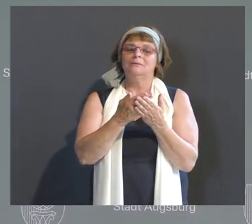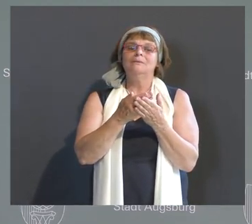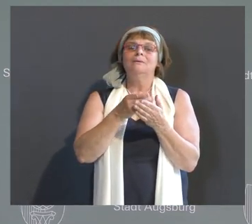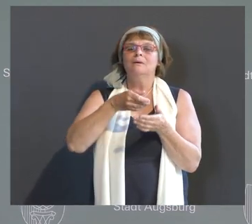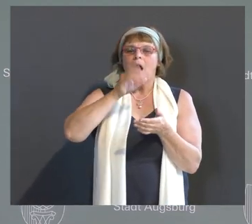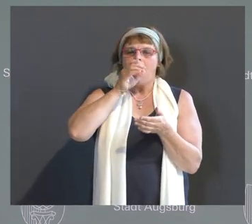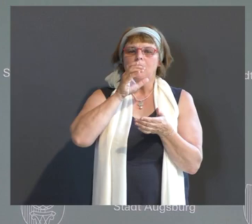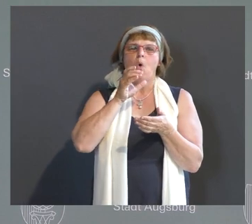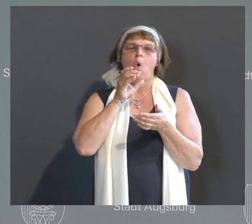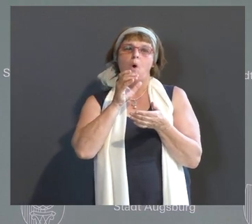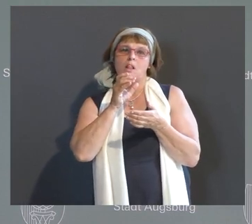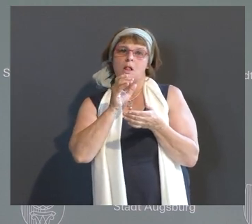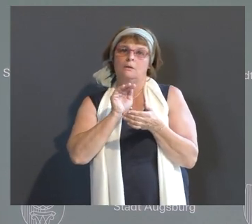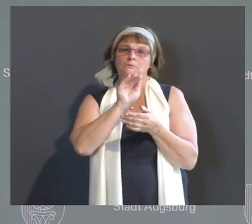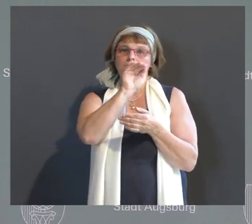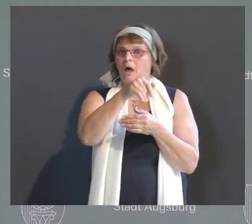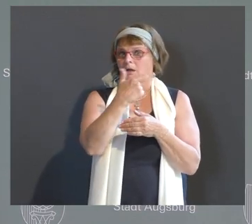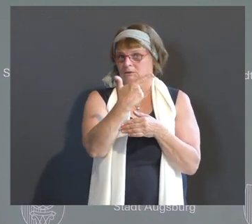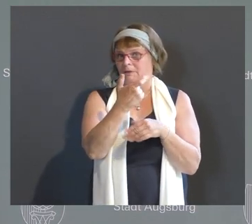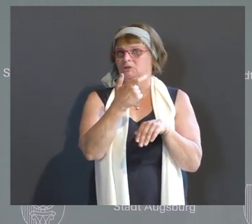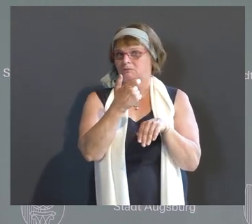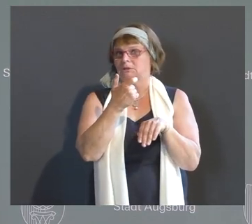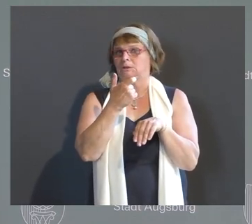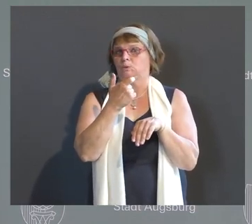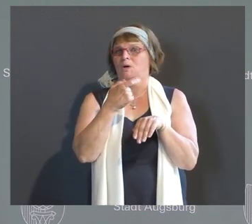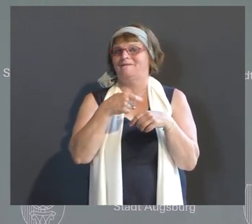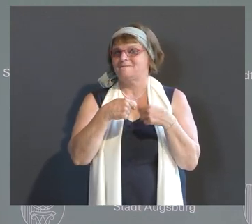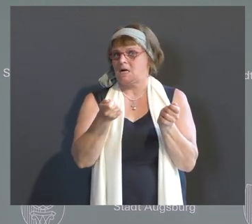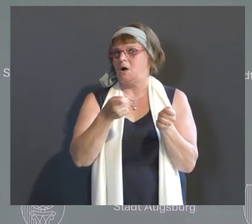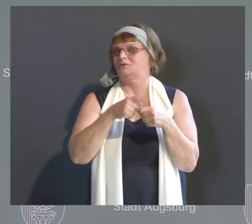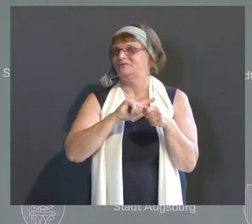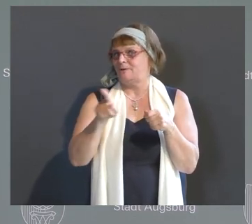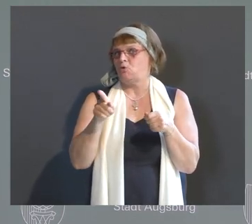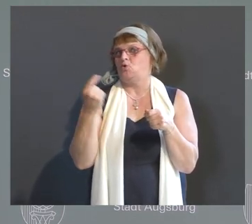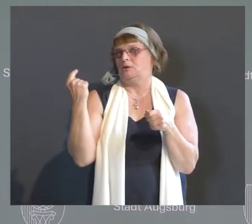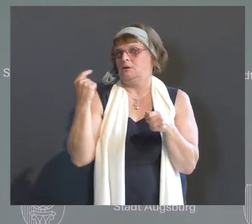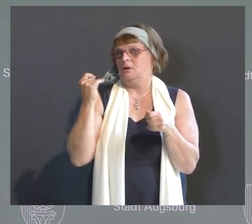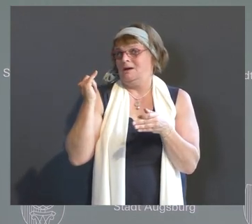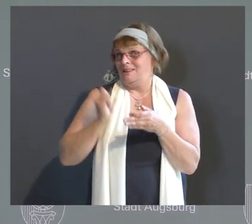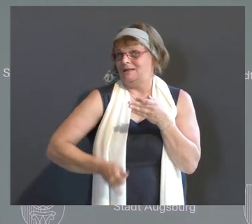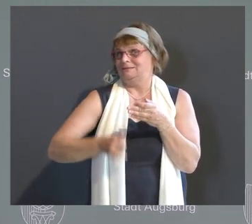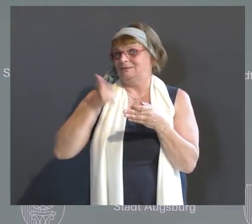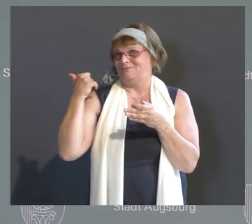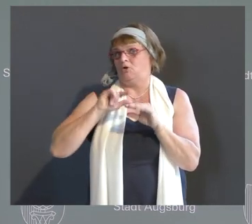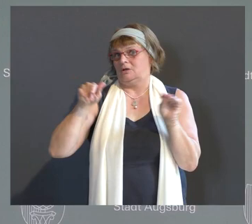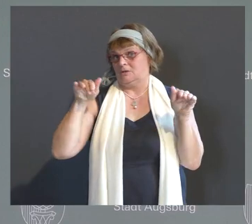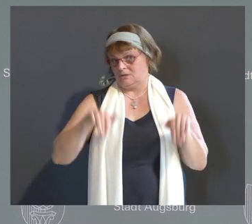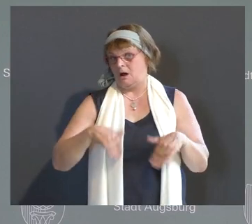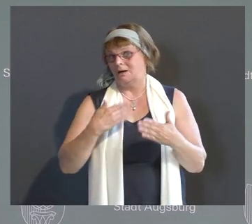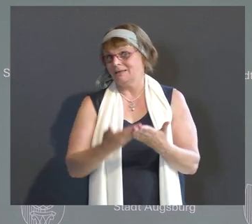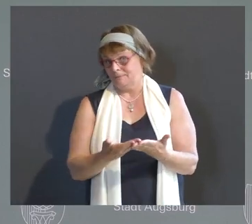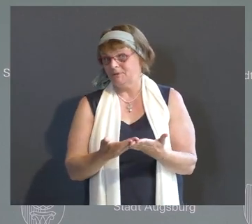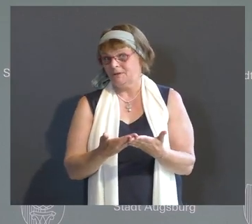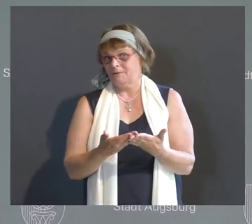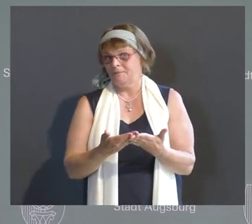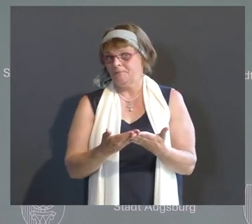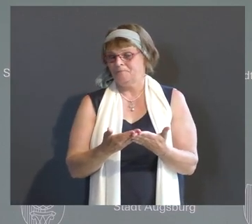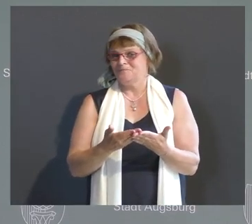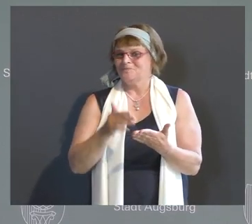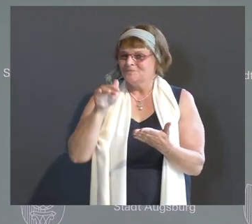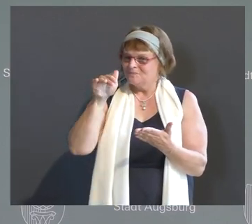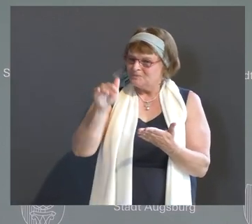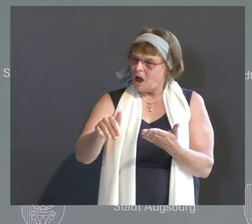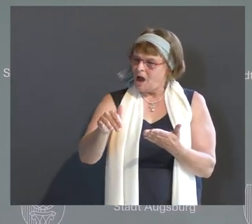ab 22 Uhr seit vergangenem Wochenende. Aus politischem Kalkül Stadt und Polizei hier